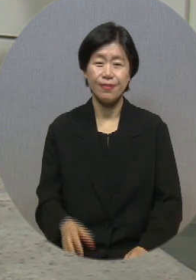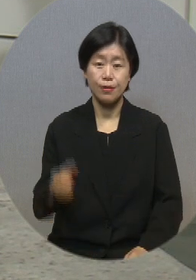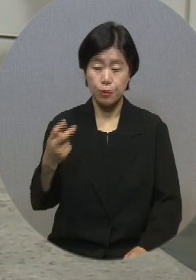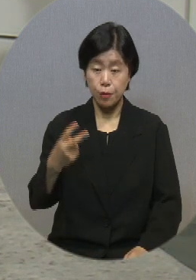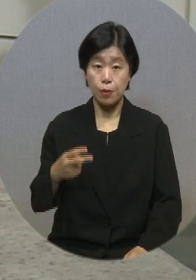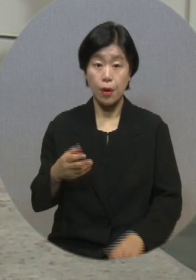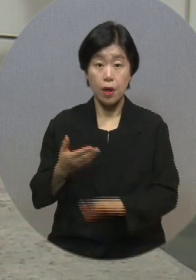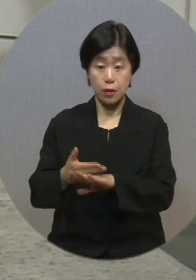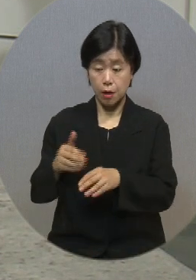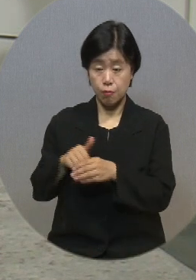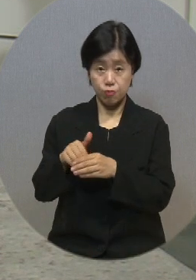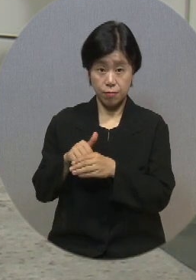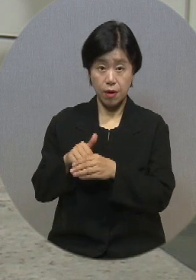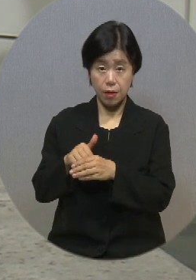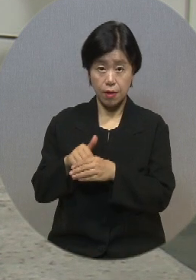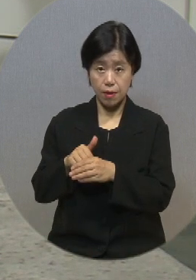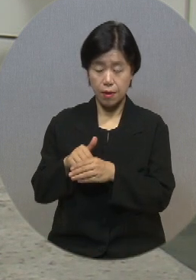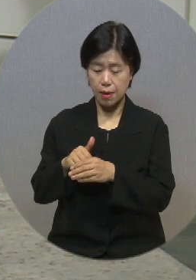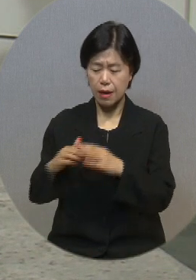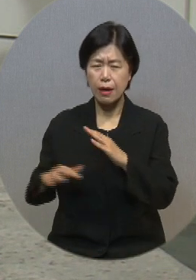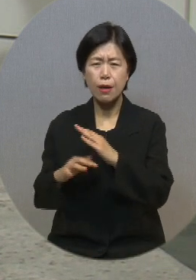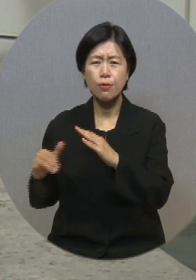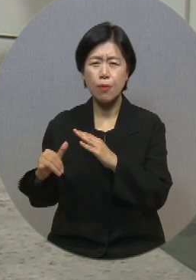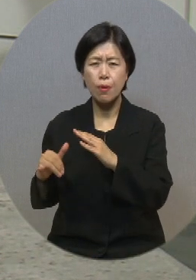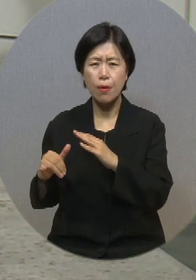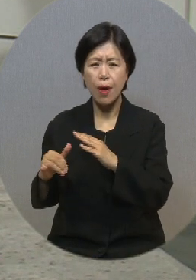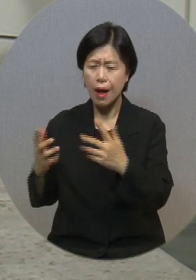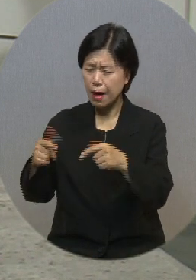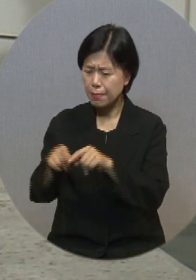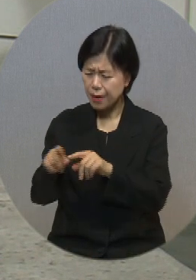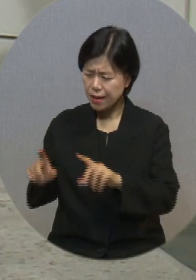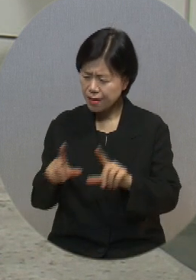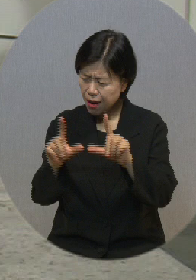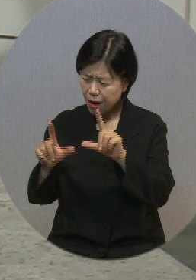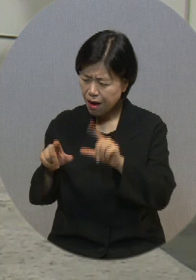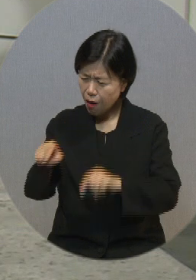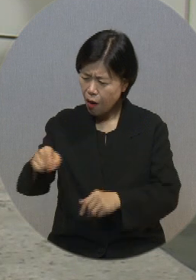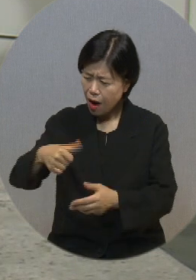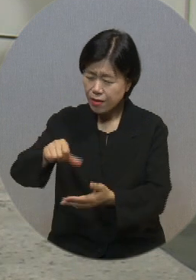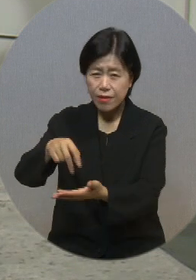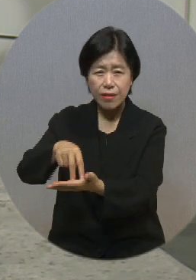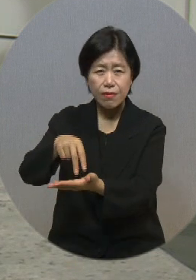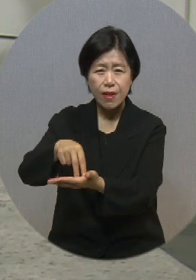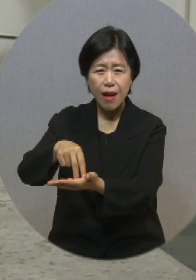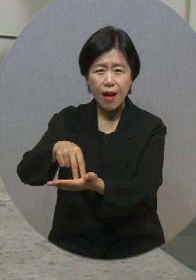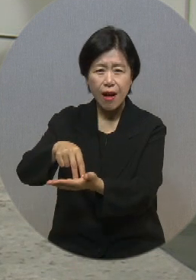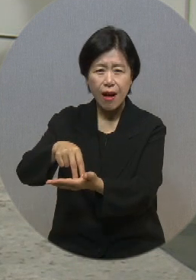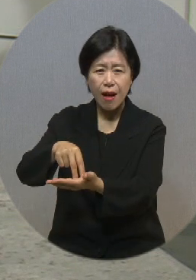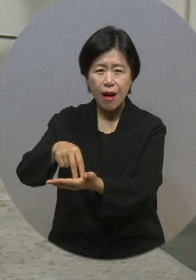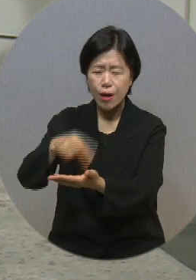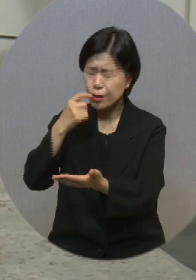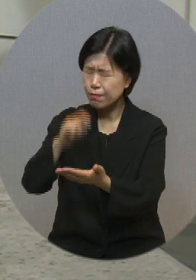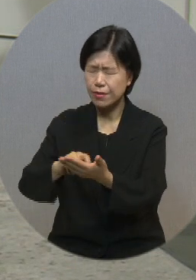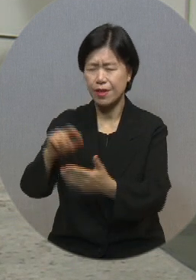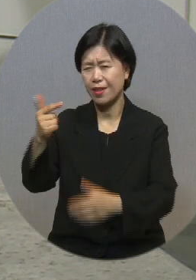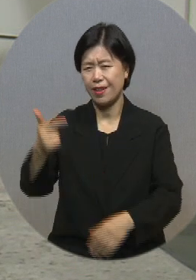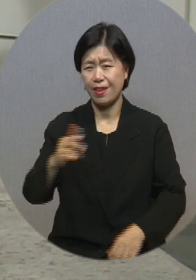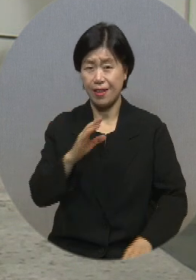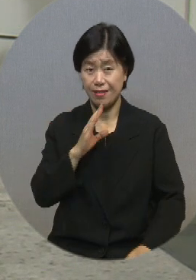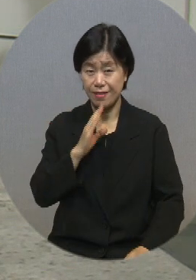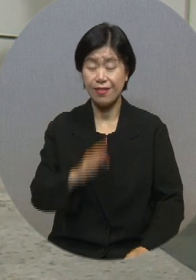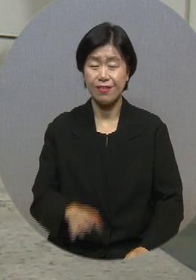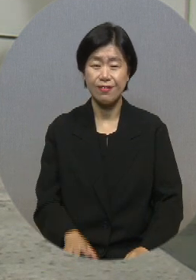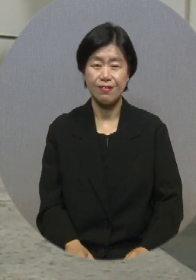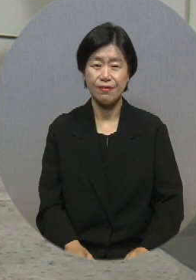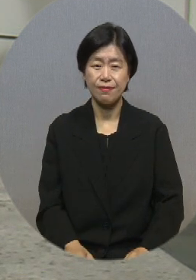가정의 아들로서 살아가는 게 이 대한민국에서 그렇게 쉽지는 않을 거예요. 예예예예. 예,